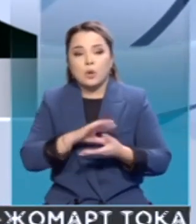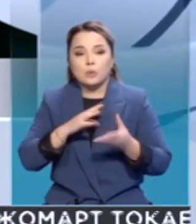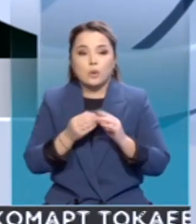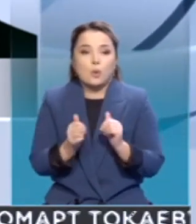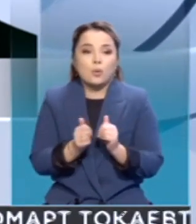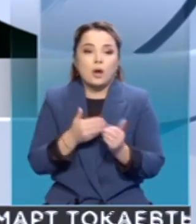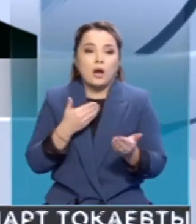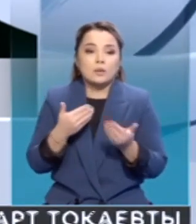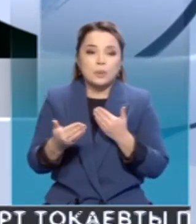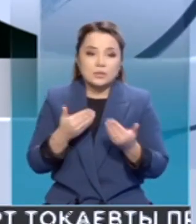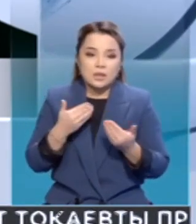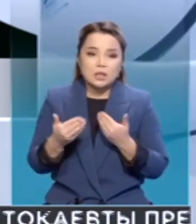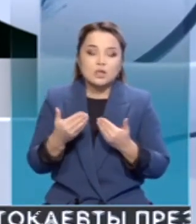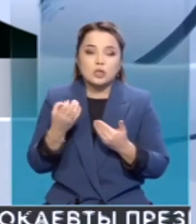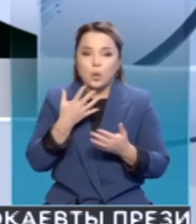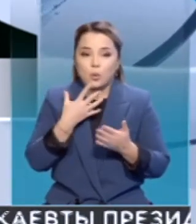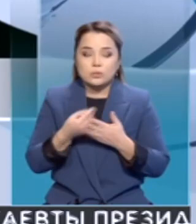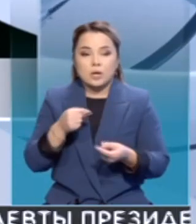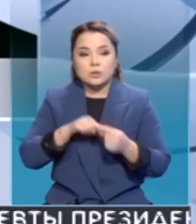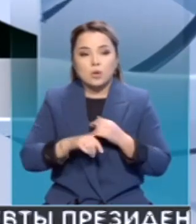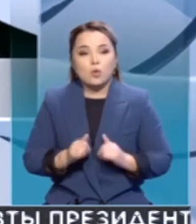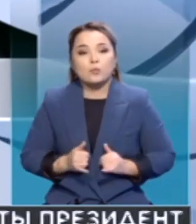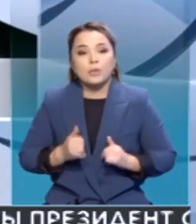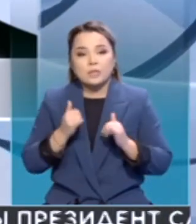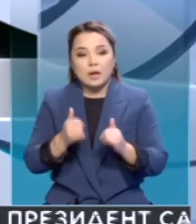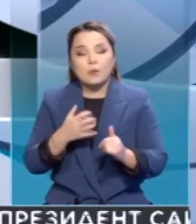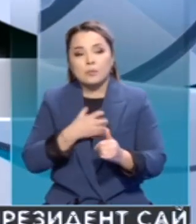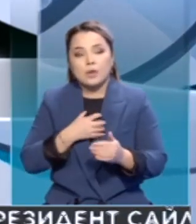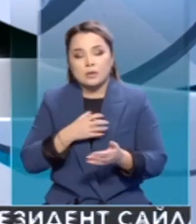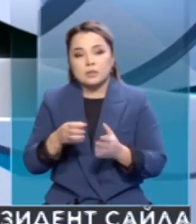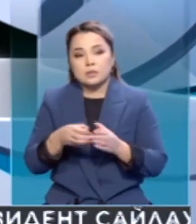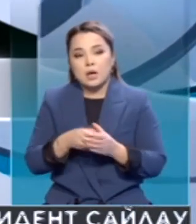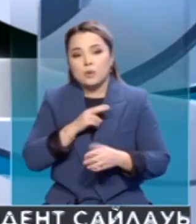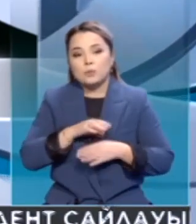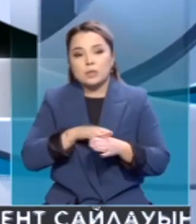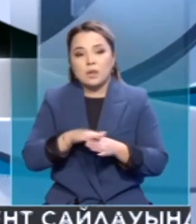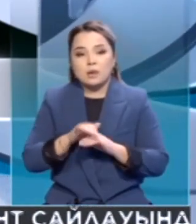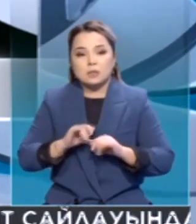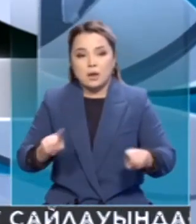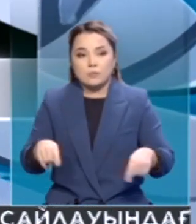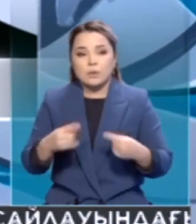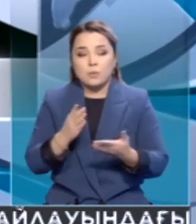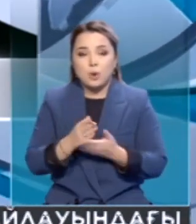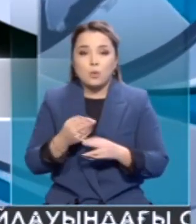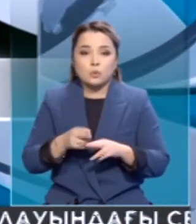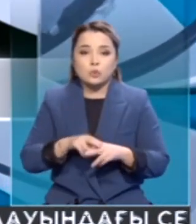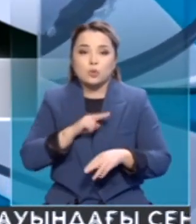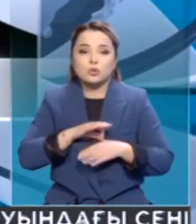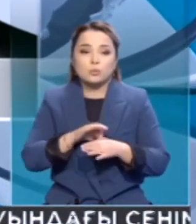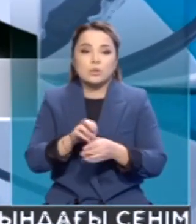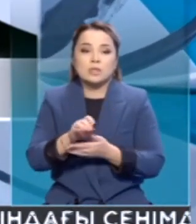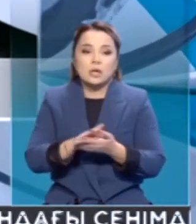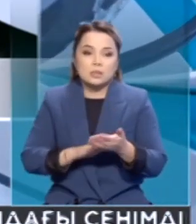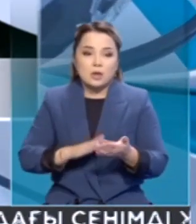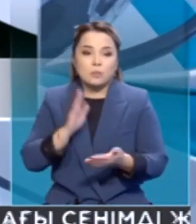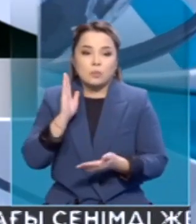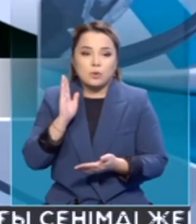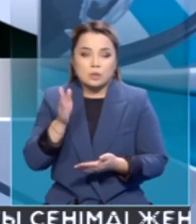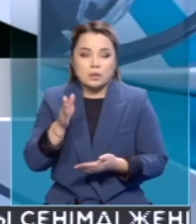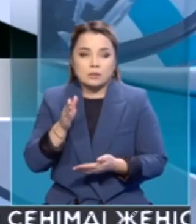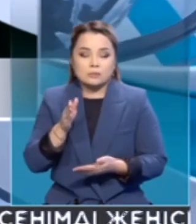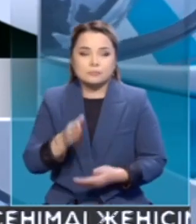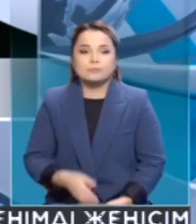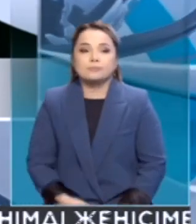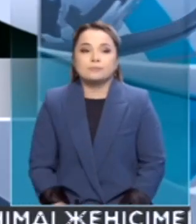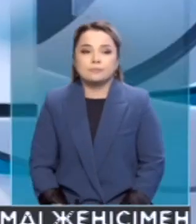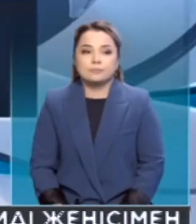көршілік қарым-қатынасқа және өзара құрметке негізделген серіктестігіміз дамып келеді. Бұл жұмысты одан әрі жалғастырамыз деген.